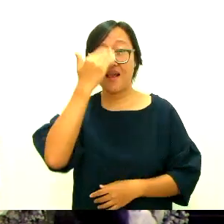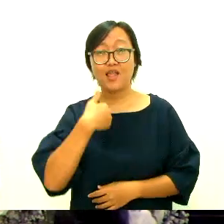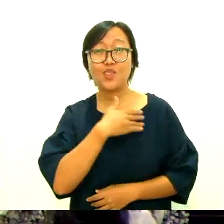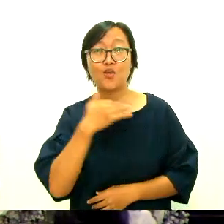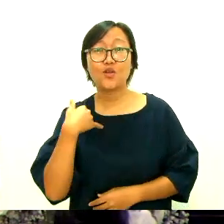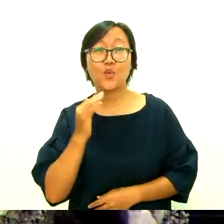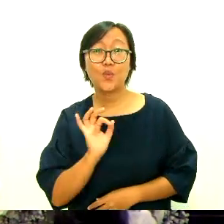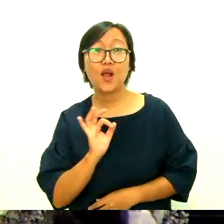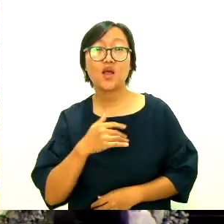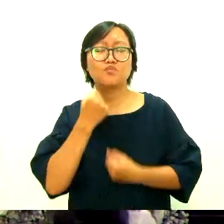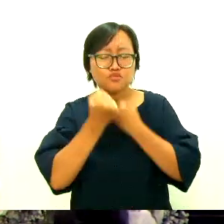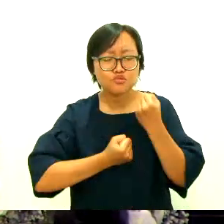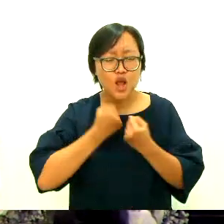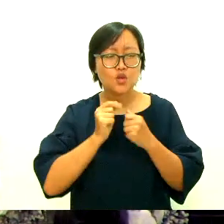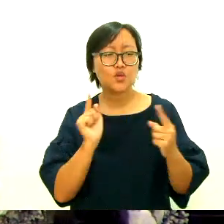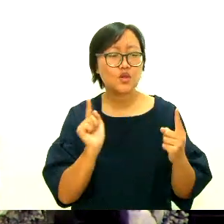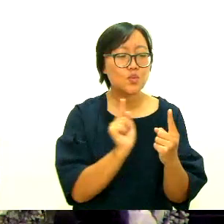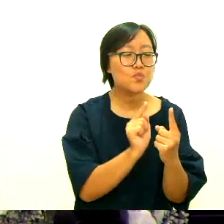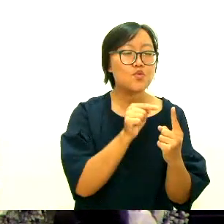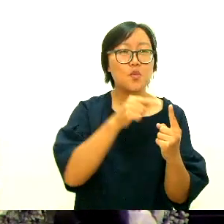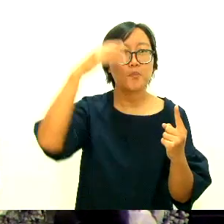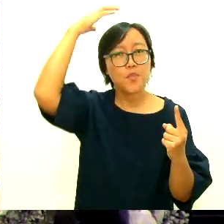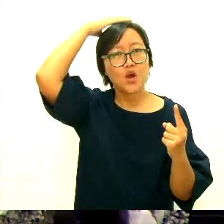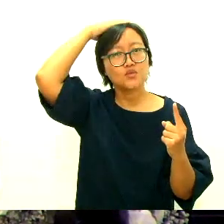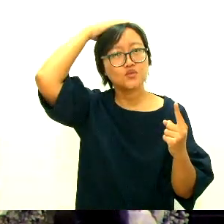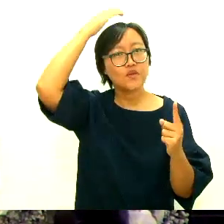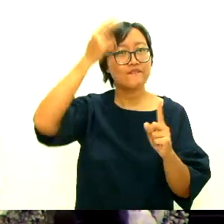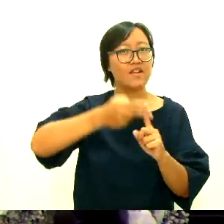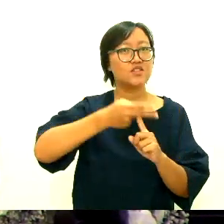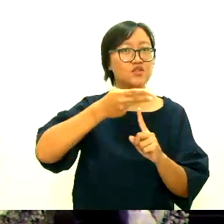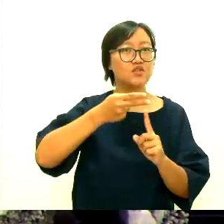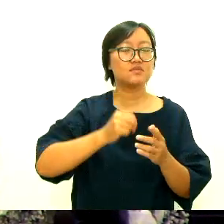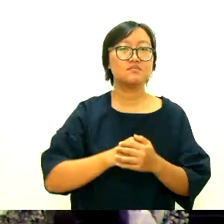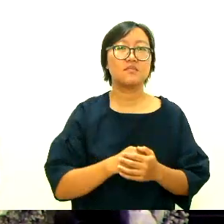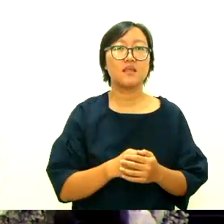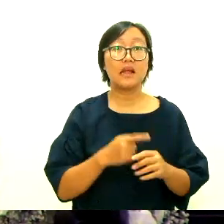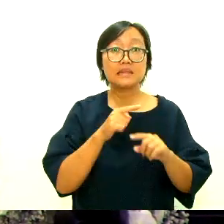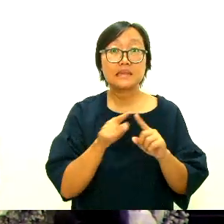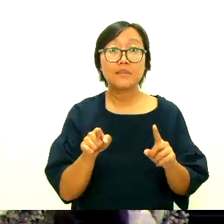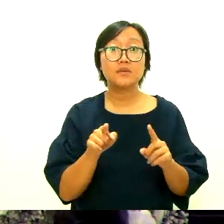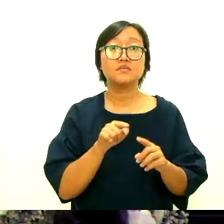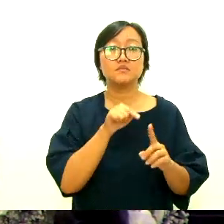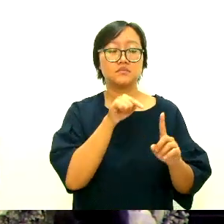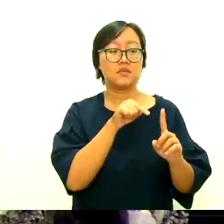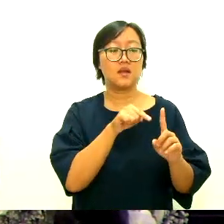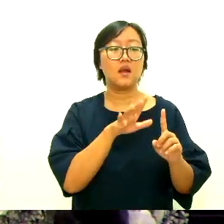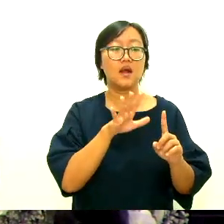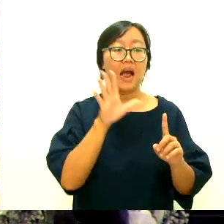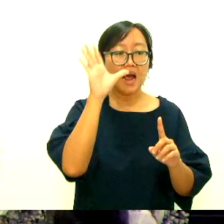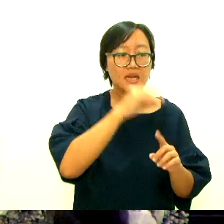Fransiskus B Hai akan tetapi pada hari ulang tahun ke-80 Paus Fransiskus